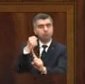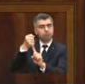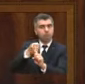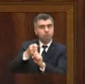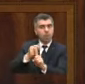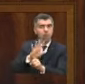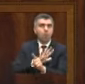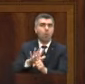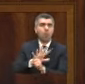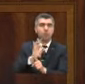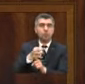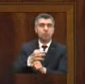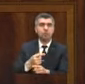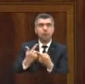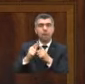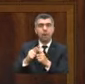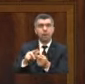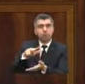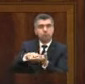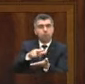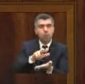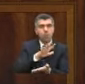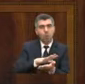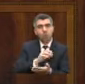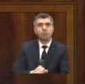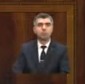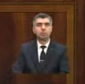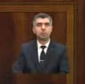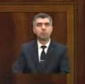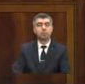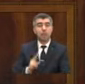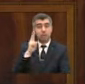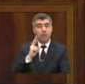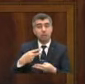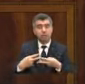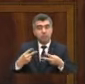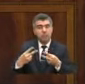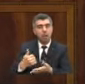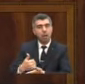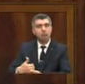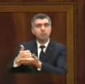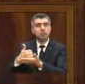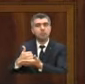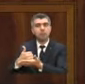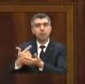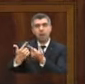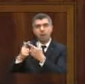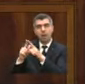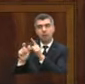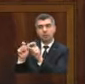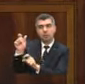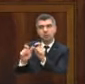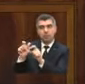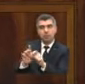الفعلي لمقتضياتهما من خلال اعتماد نصوصهما التطبيقية. انطلقت الاستفادة الفعلية لعدد من الفئات من خلال